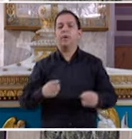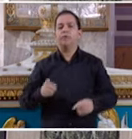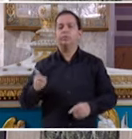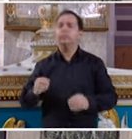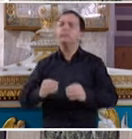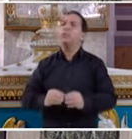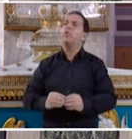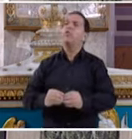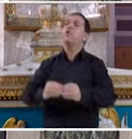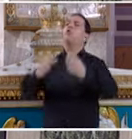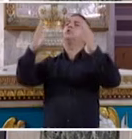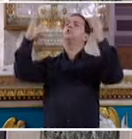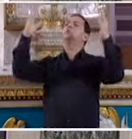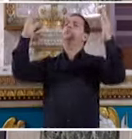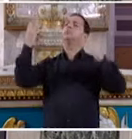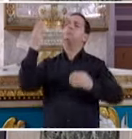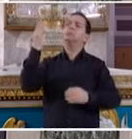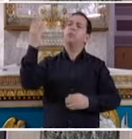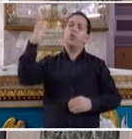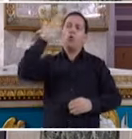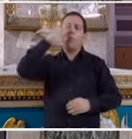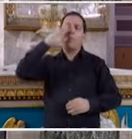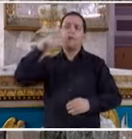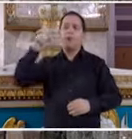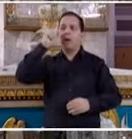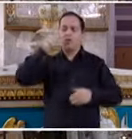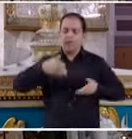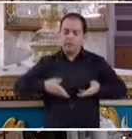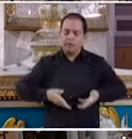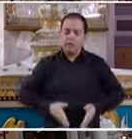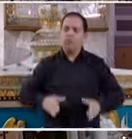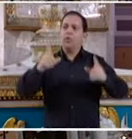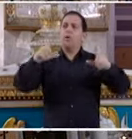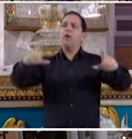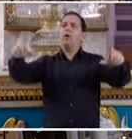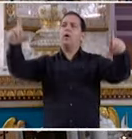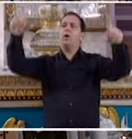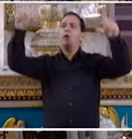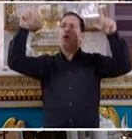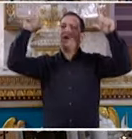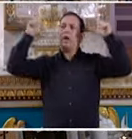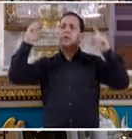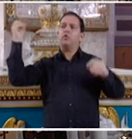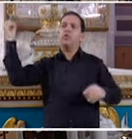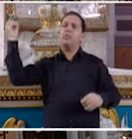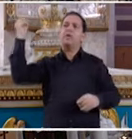Δόξα Πατρί και Υιό και Άγιο